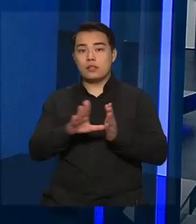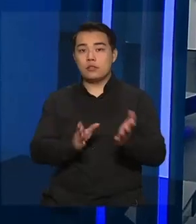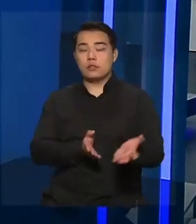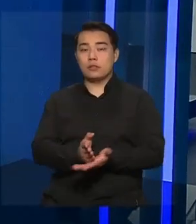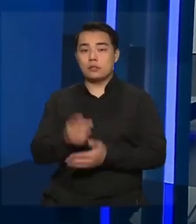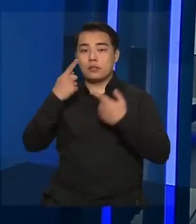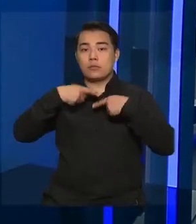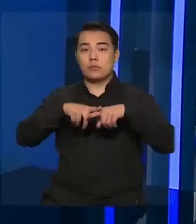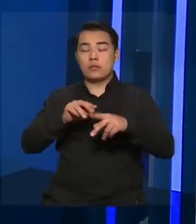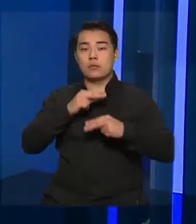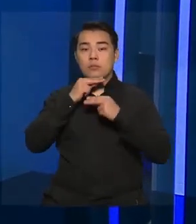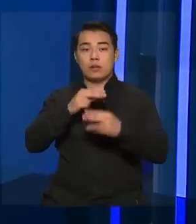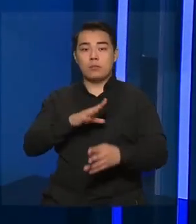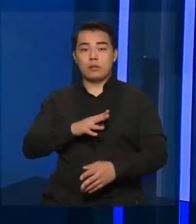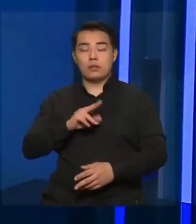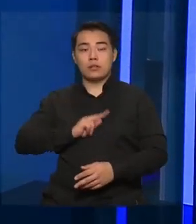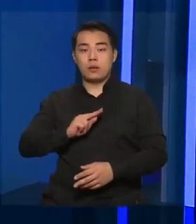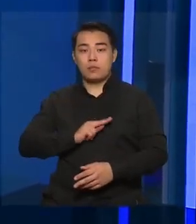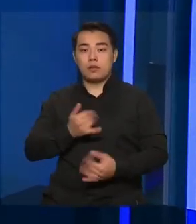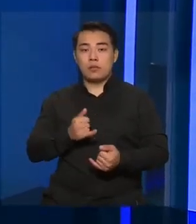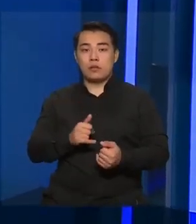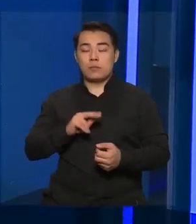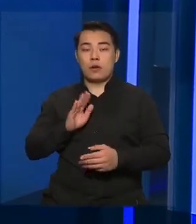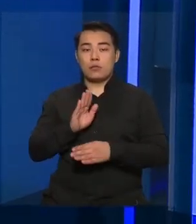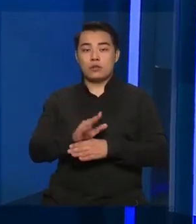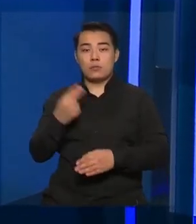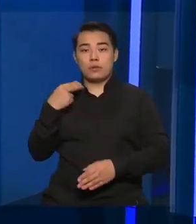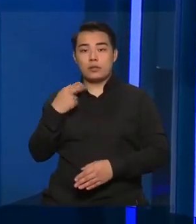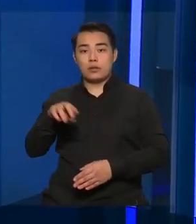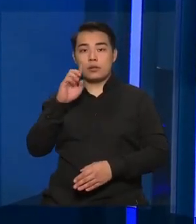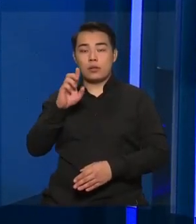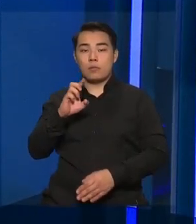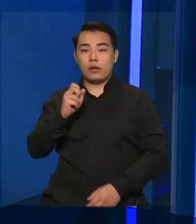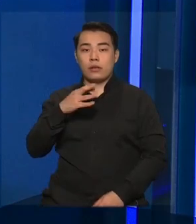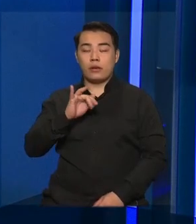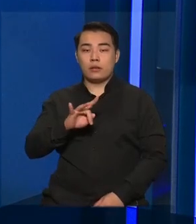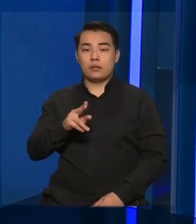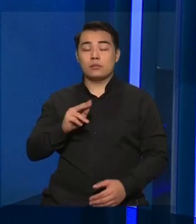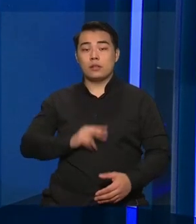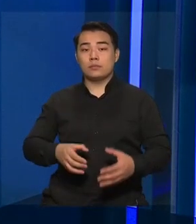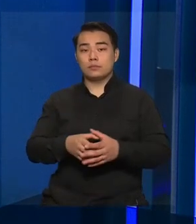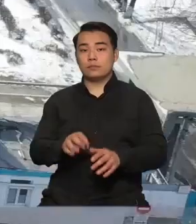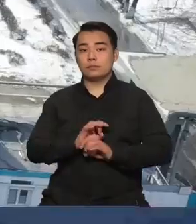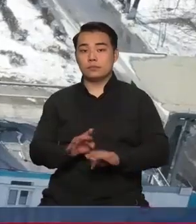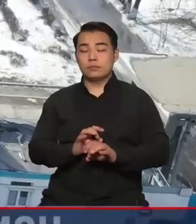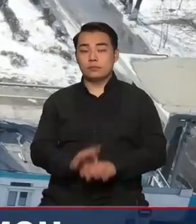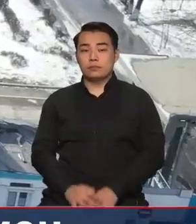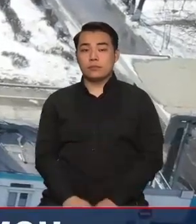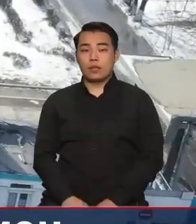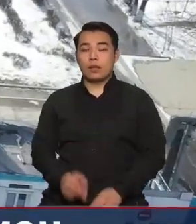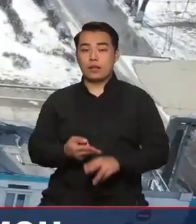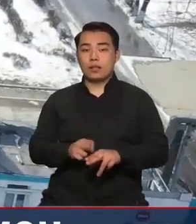инфраструктуры. Особое внимание уделено на реализацию поручений президента страны. Бахтияр Даркеев подробнее.